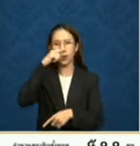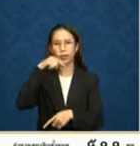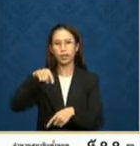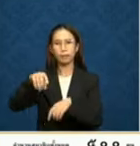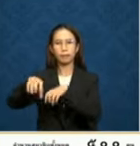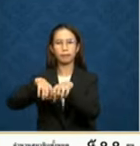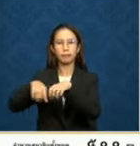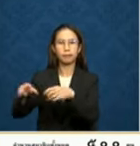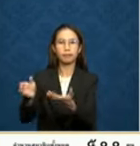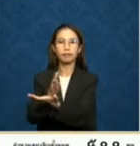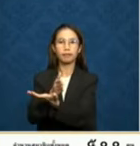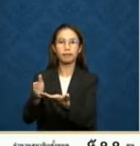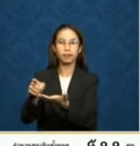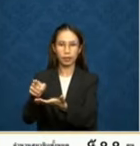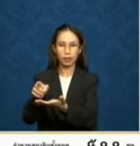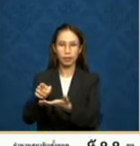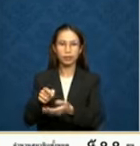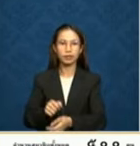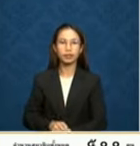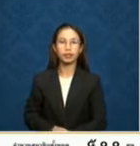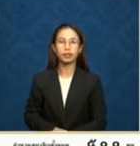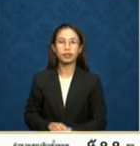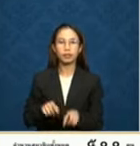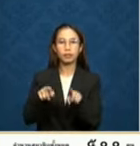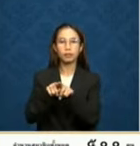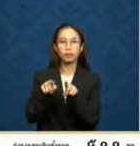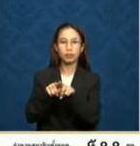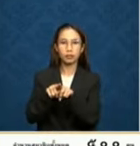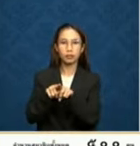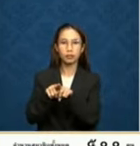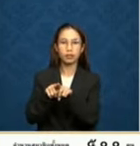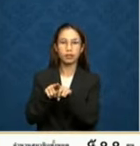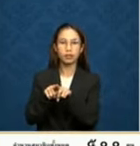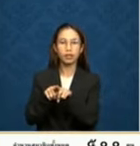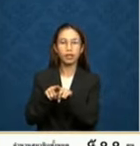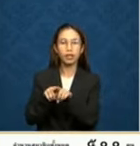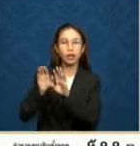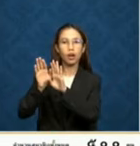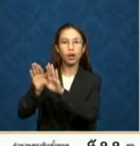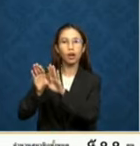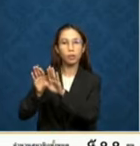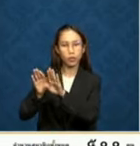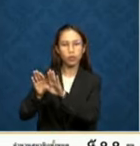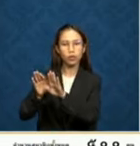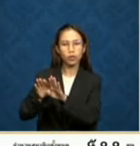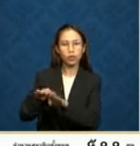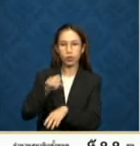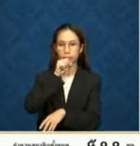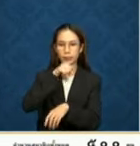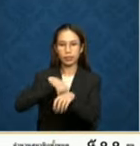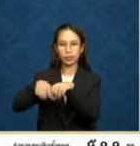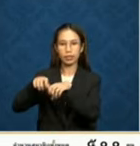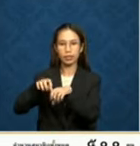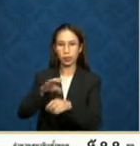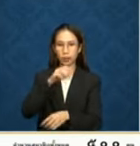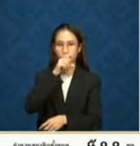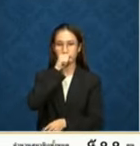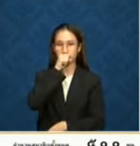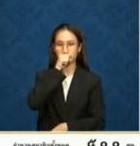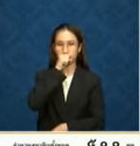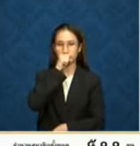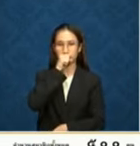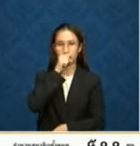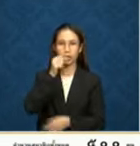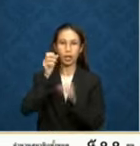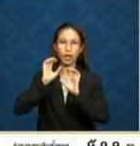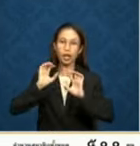ัวเฉพาะข้อมูลสาธารณาเท่านั้น ที่จะขึ้น Public Cloudแต่ถาเป็ข้อมลทางการ จะจัดวาเป็ข้อมูลลัทั้งหมดมี